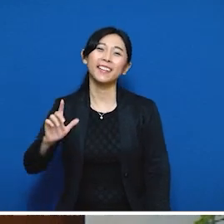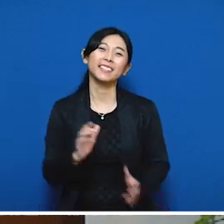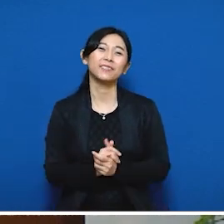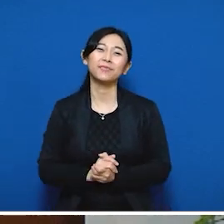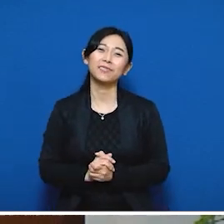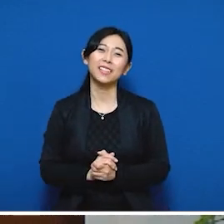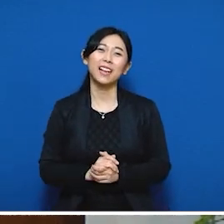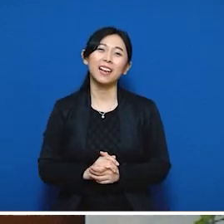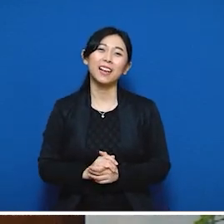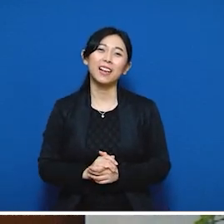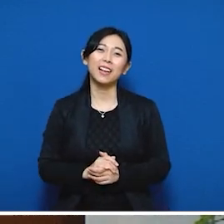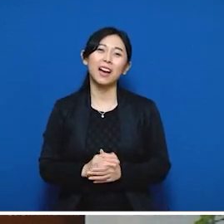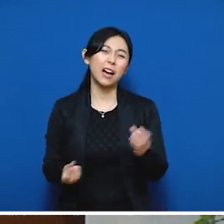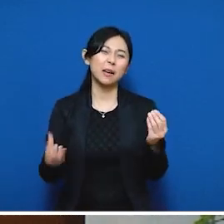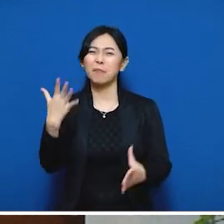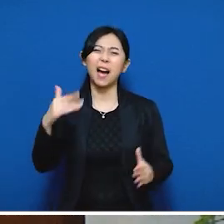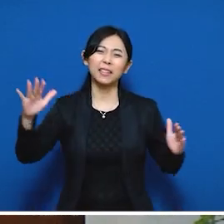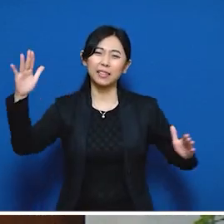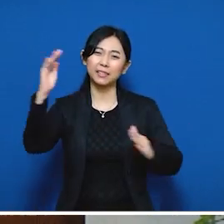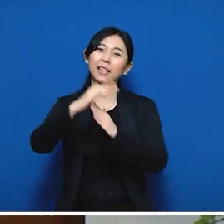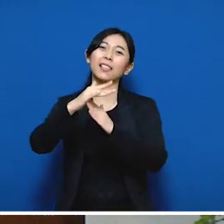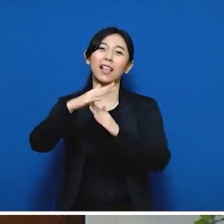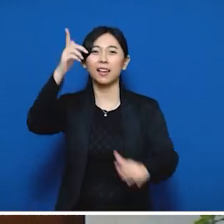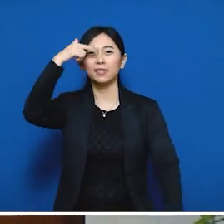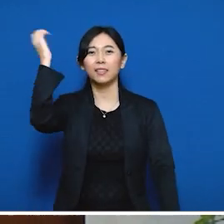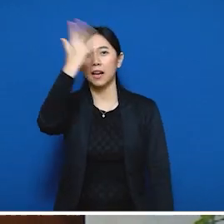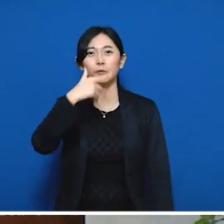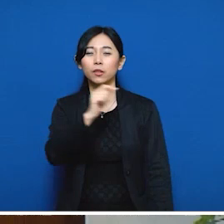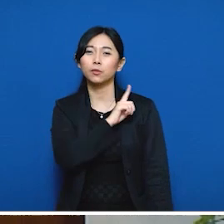Ada begitu banyak tantangan pelayanan yang bisa dilewati karena anugerah Tuhan juga.